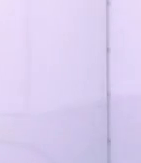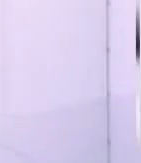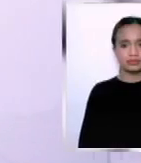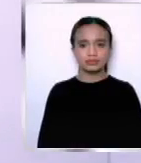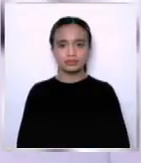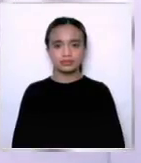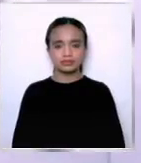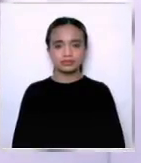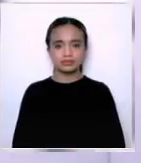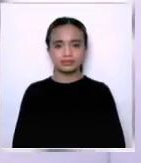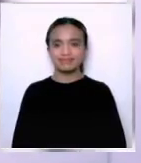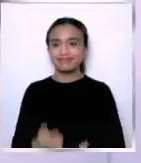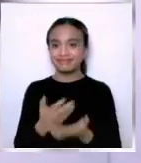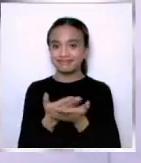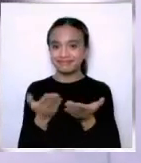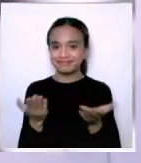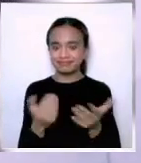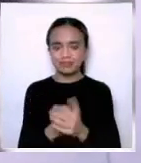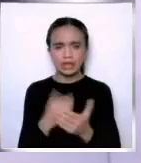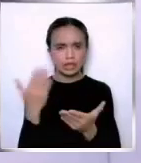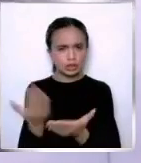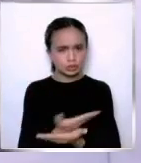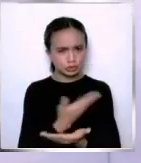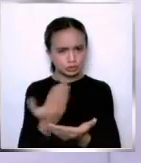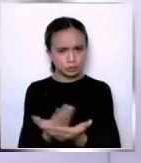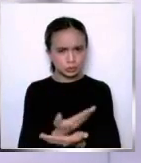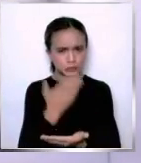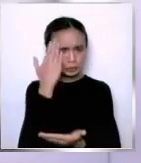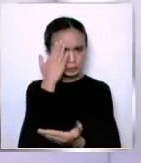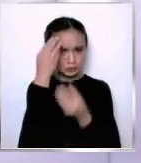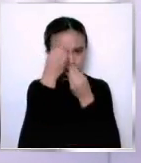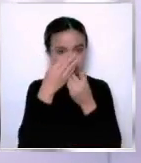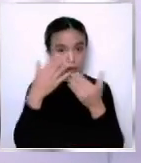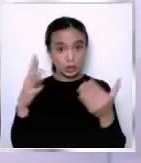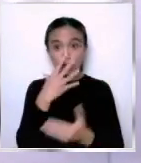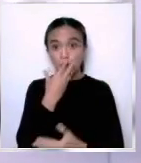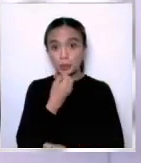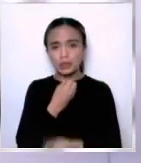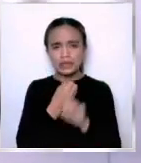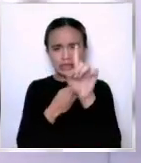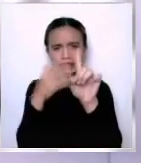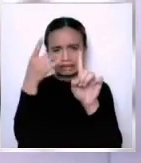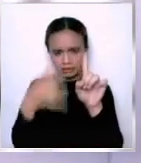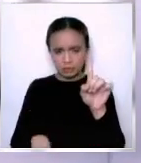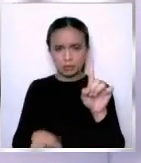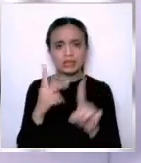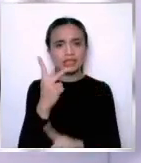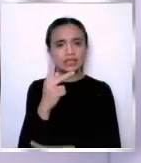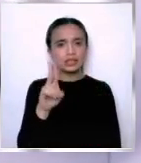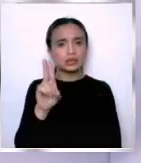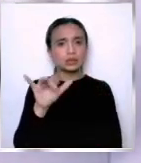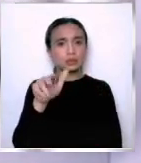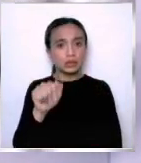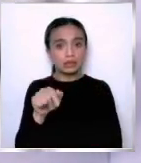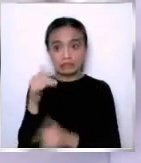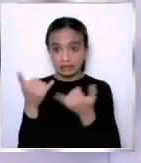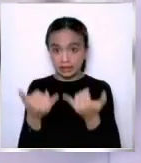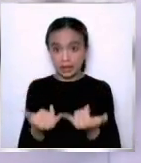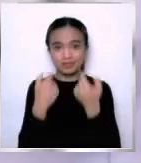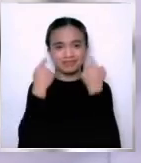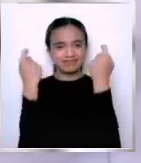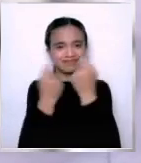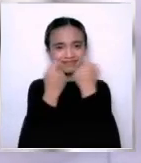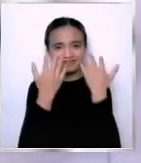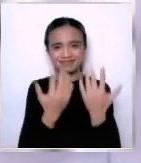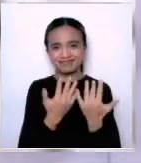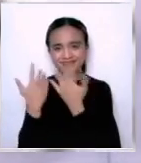Mga kapuso, bagong kaalaman na naman ang hatid sa atin ng nag-iisang kuya ng bayan na nagdiriwa ngayon ng kanyang kaarawan. Happy